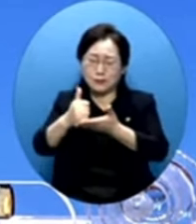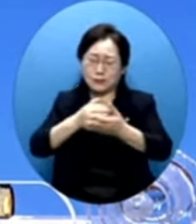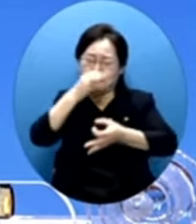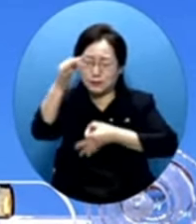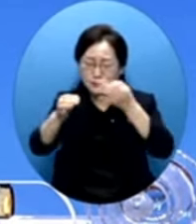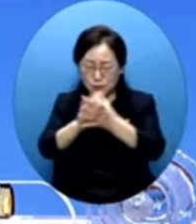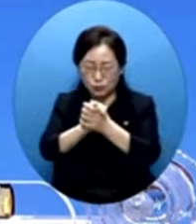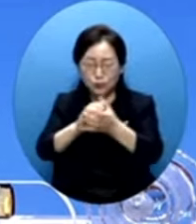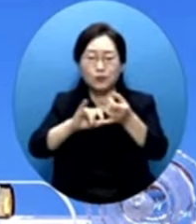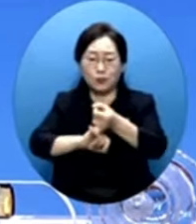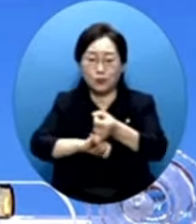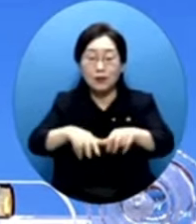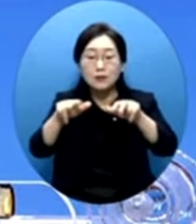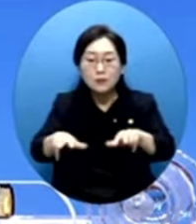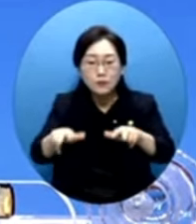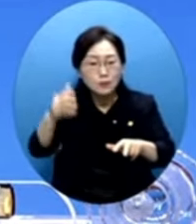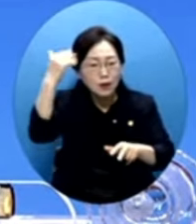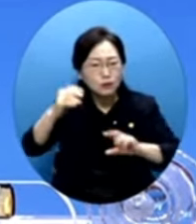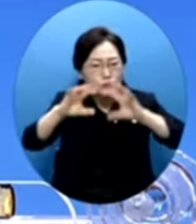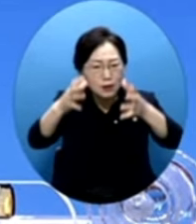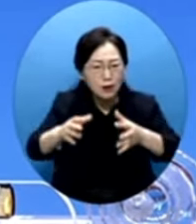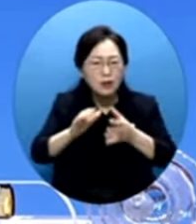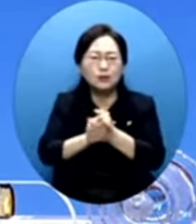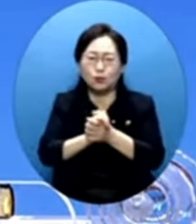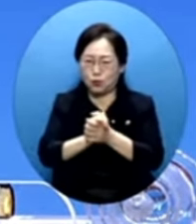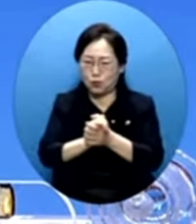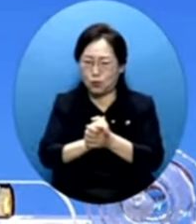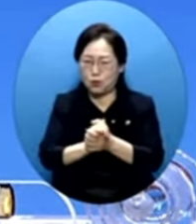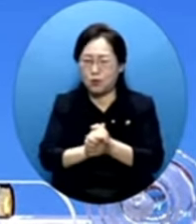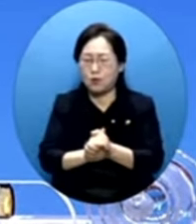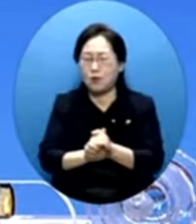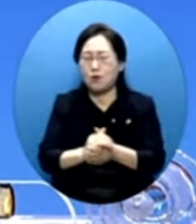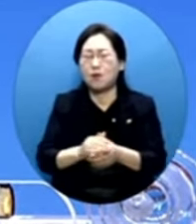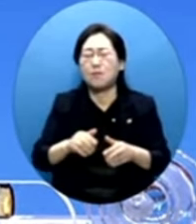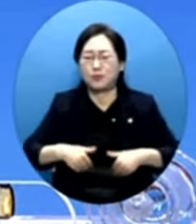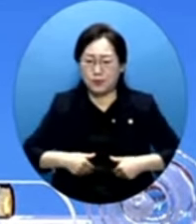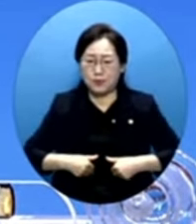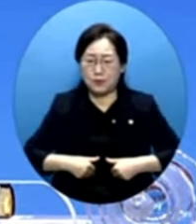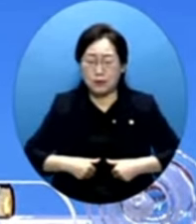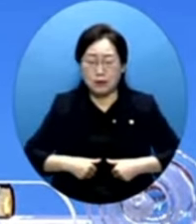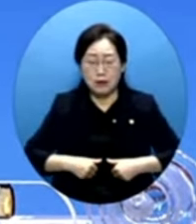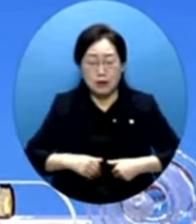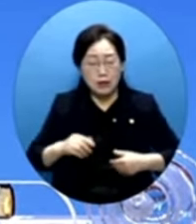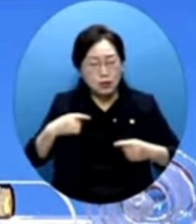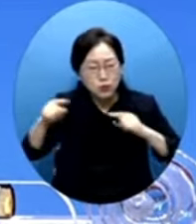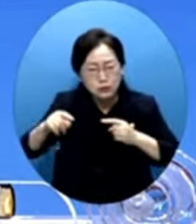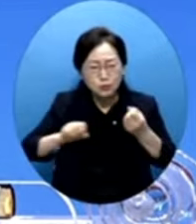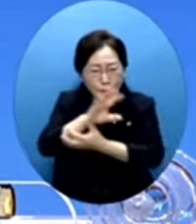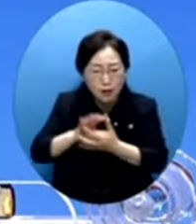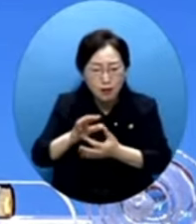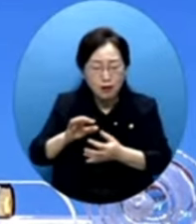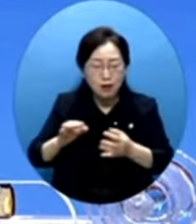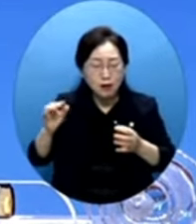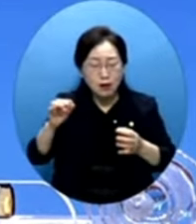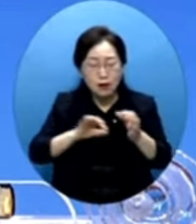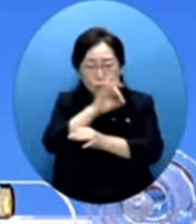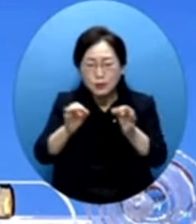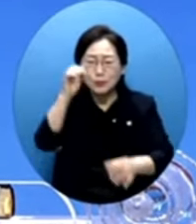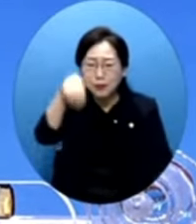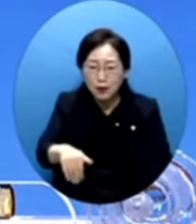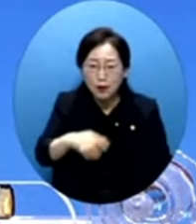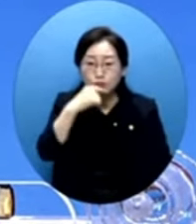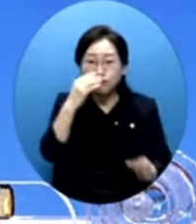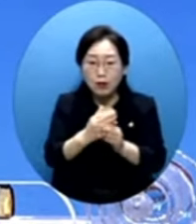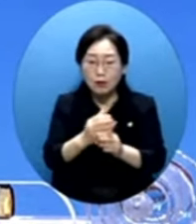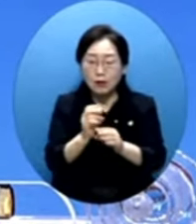됩니다 바로 지금 우리나라가 기도해야 될 때인 것입니다 이렇게 나라가 정치가 혼란하고 경제적인 어려움이 있고 저 북한은